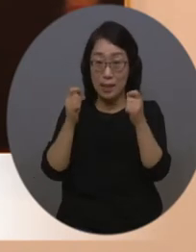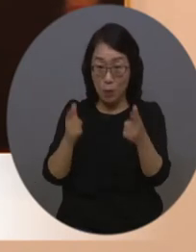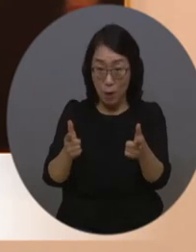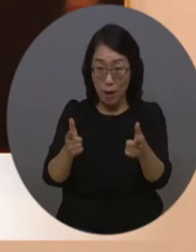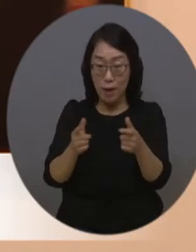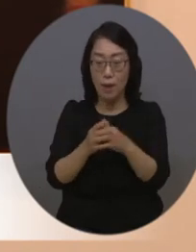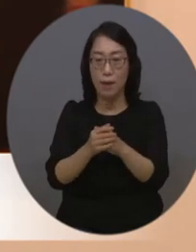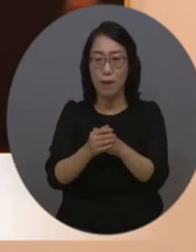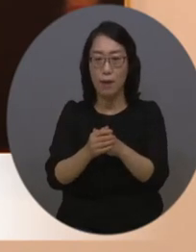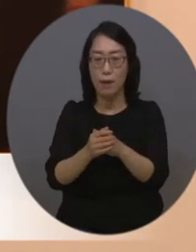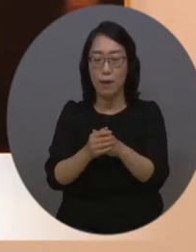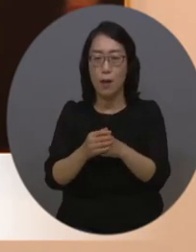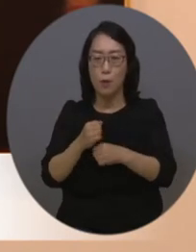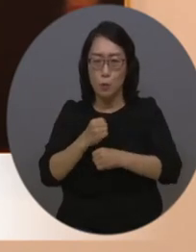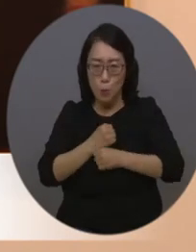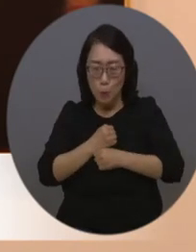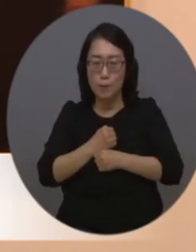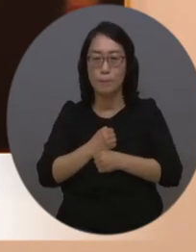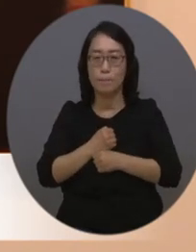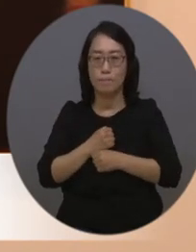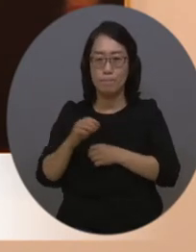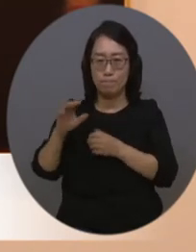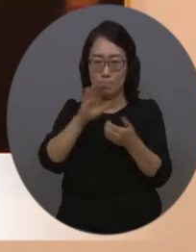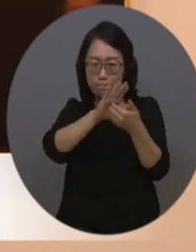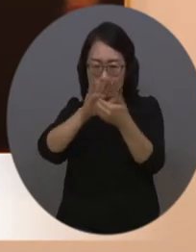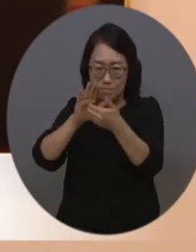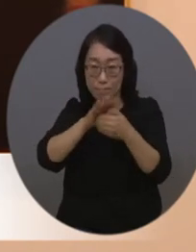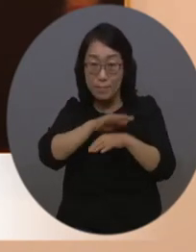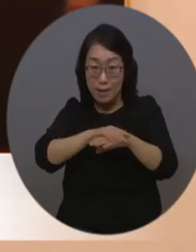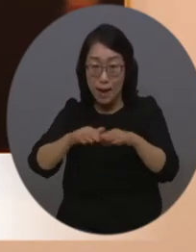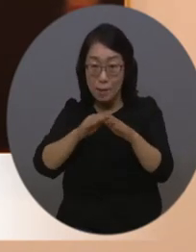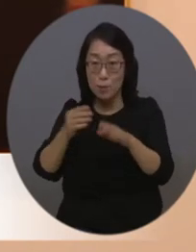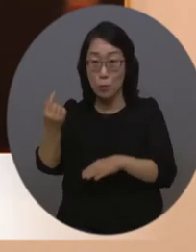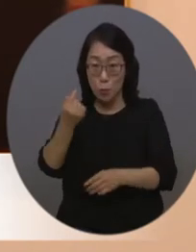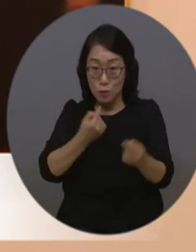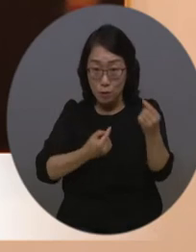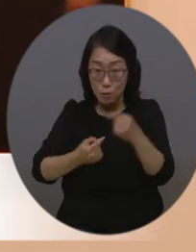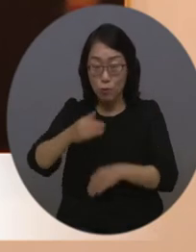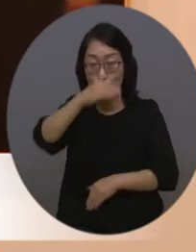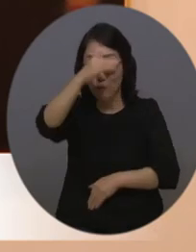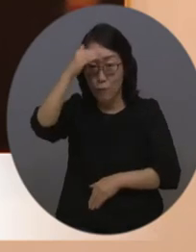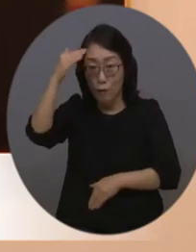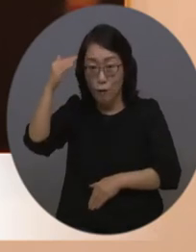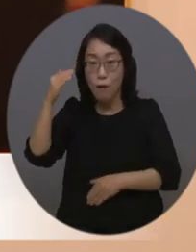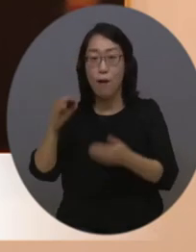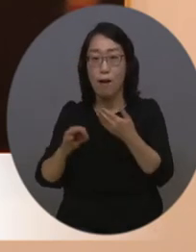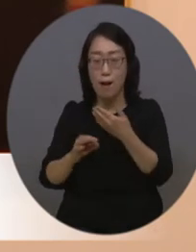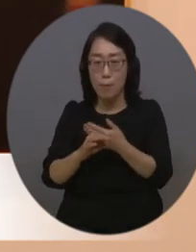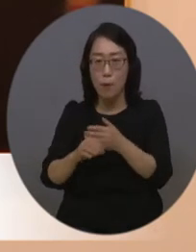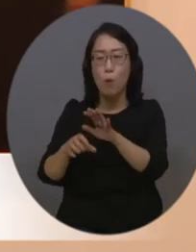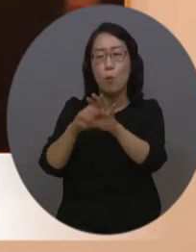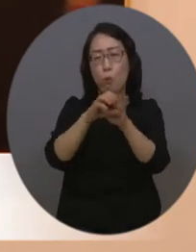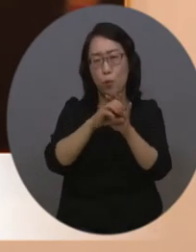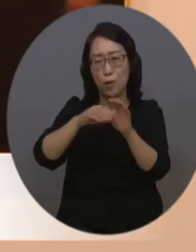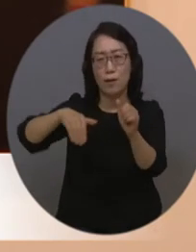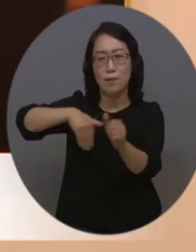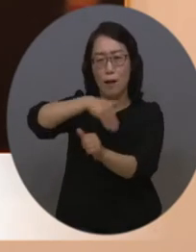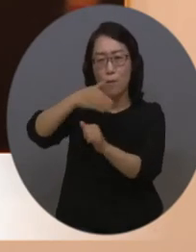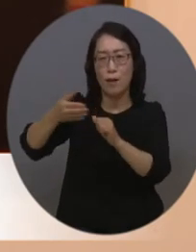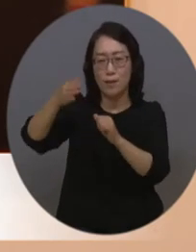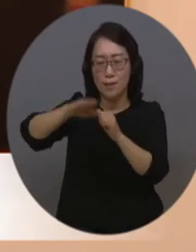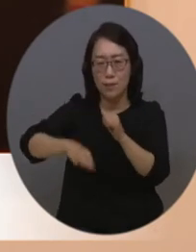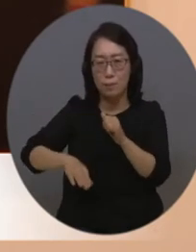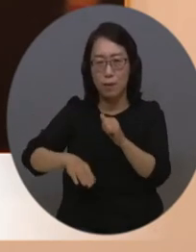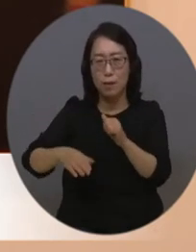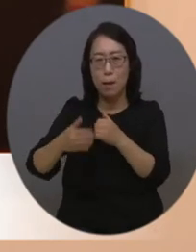방역 수칙 잘 지키면서 한번씩 오셔서 관람하신 양은 코로나 상황에서 좋은 치유